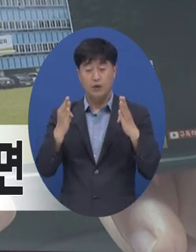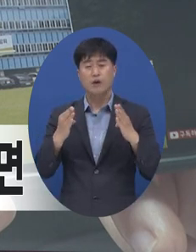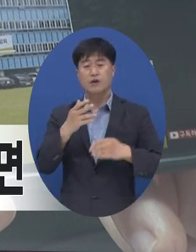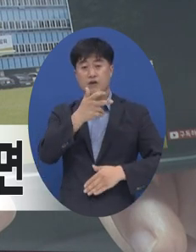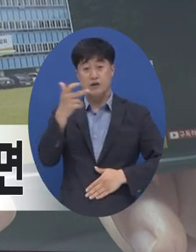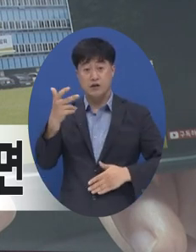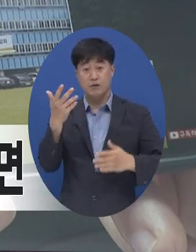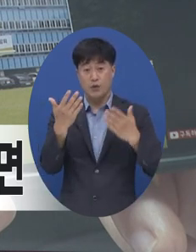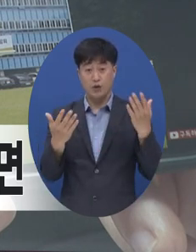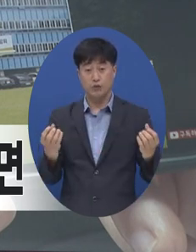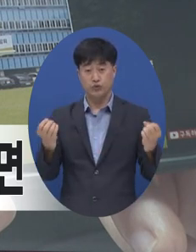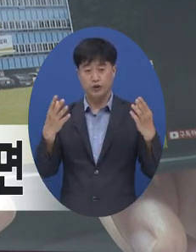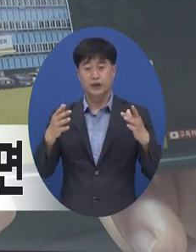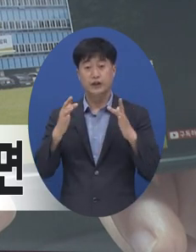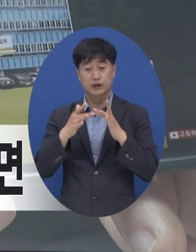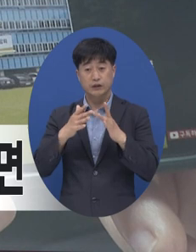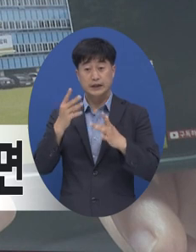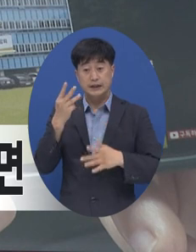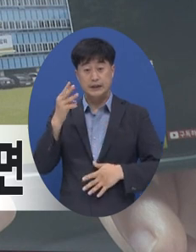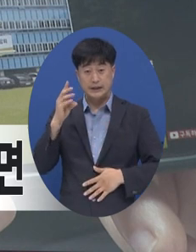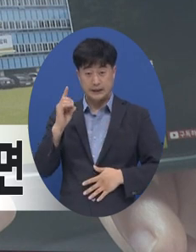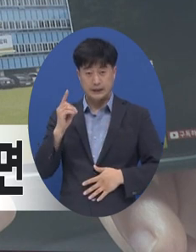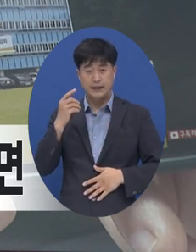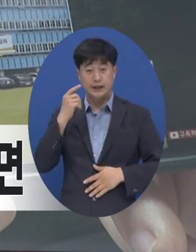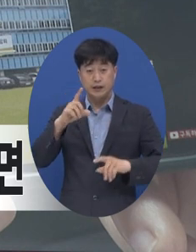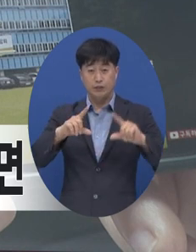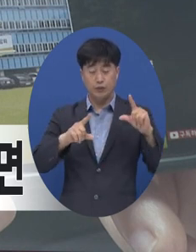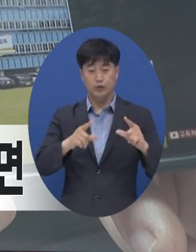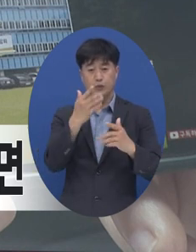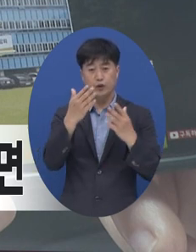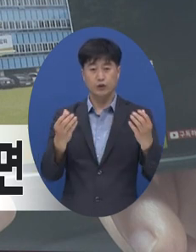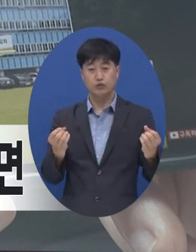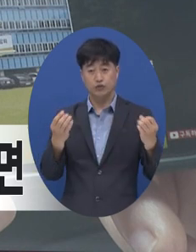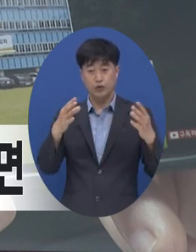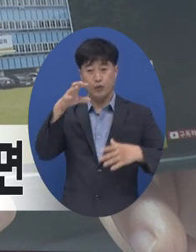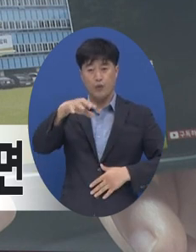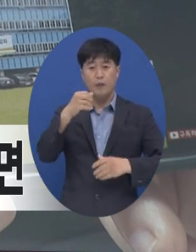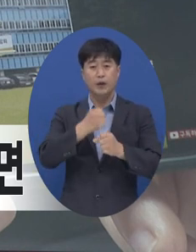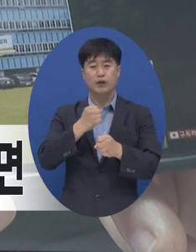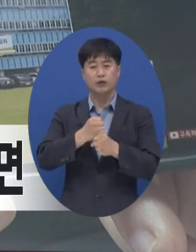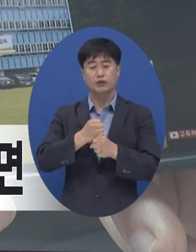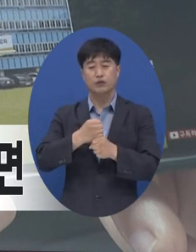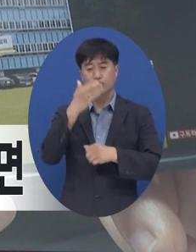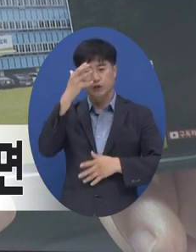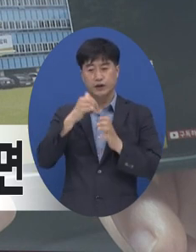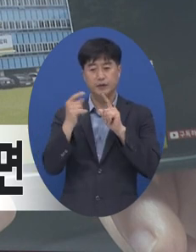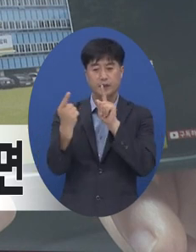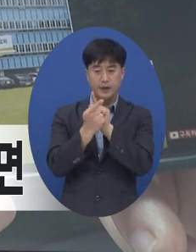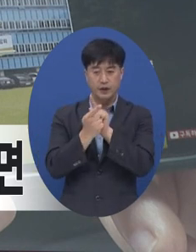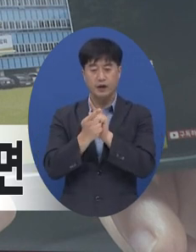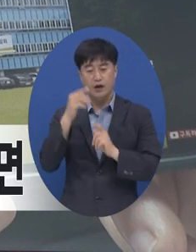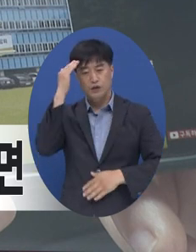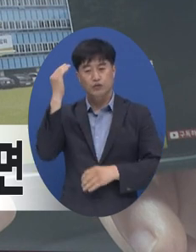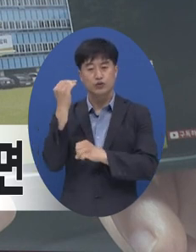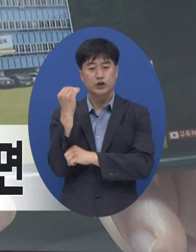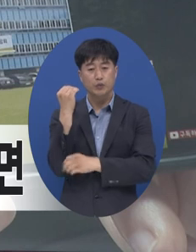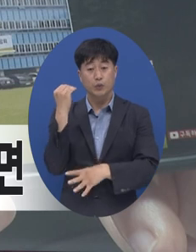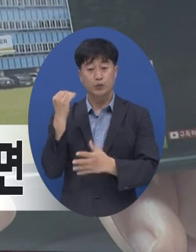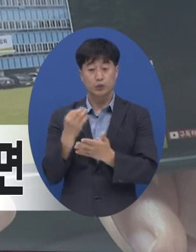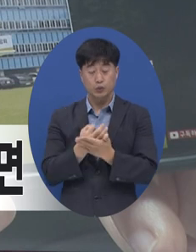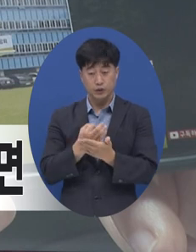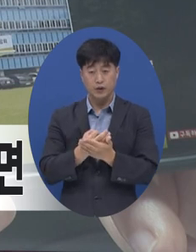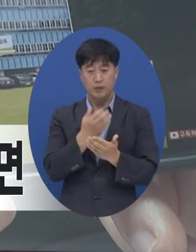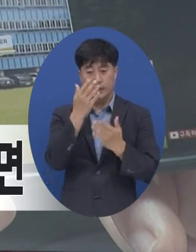박람회를 온라인 상에 3d 가상 박람회장을 만들어 관람객들을 맞았습니다 대한민국 기본소득 박람회